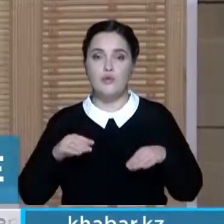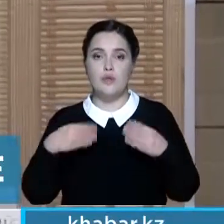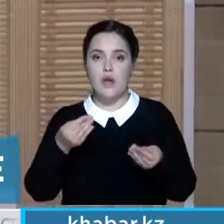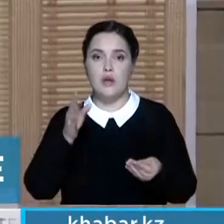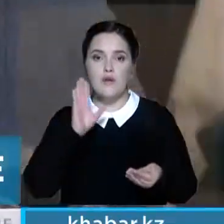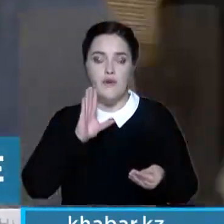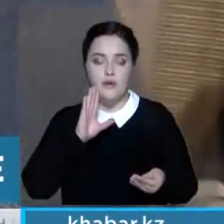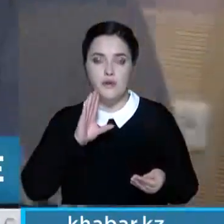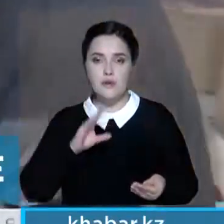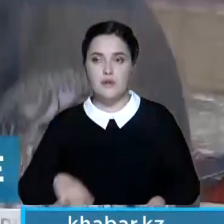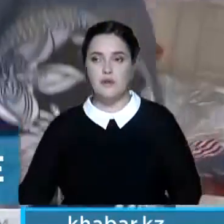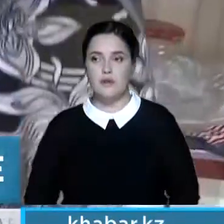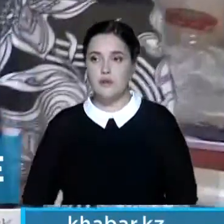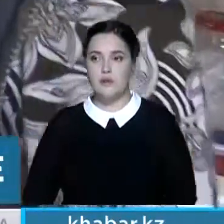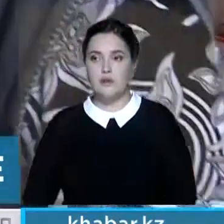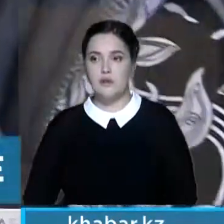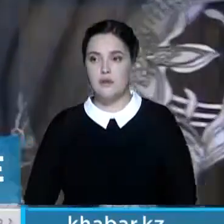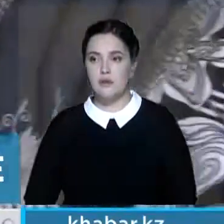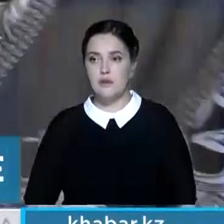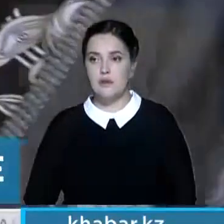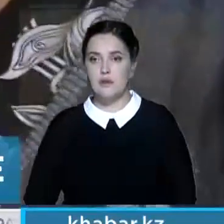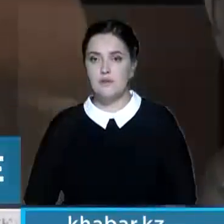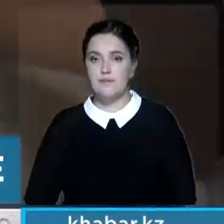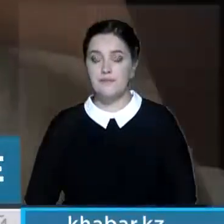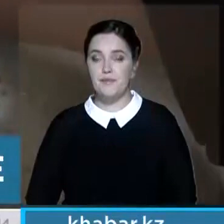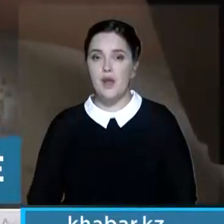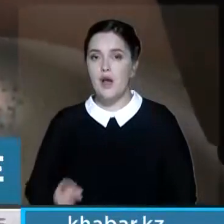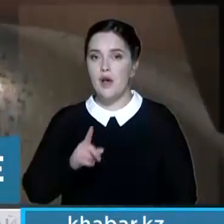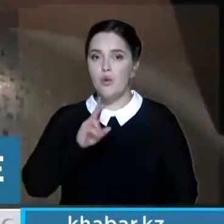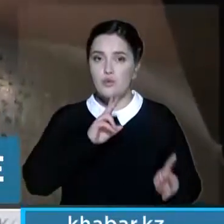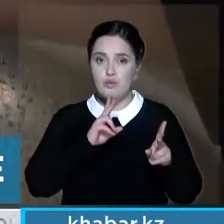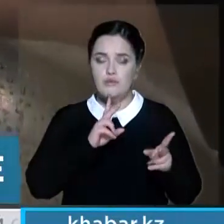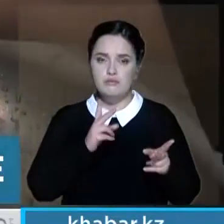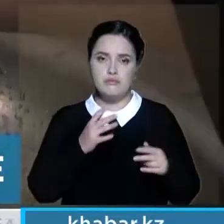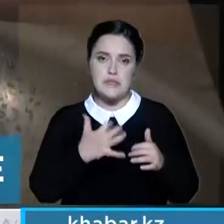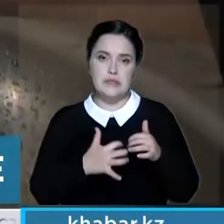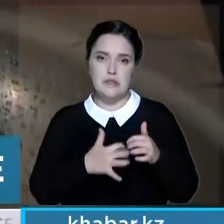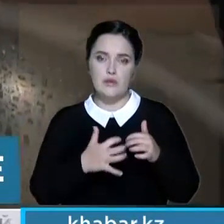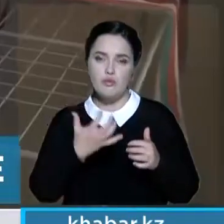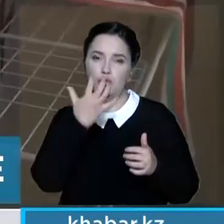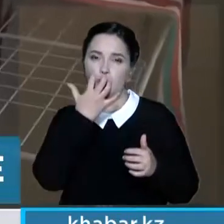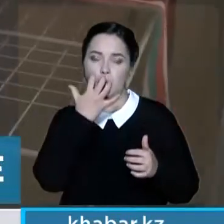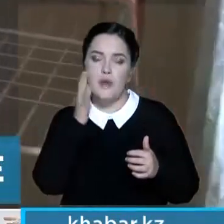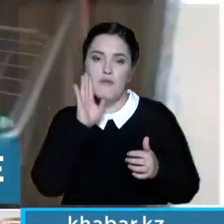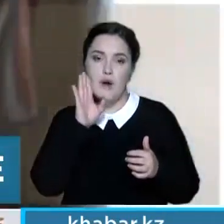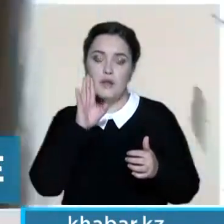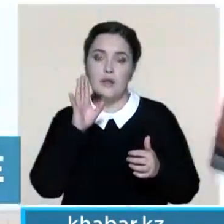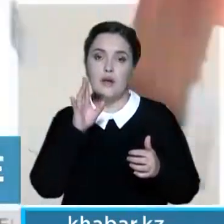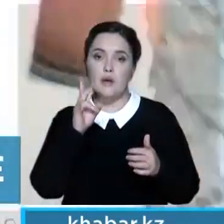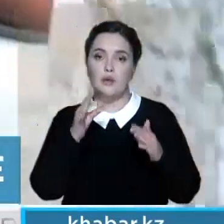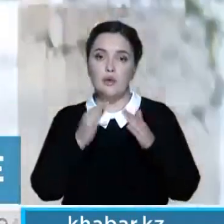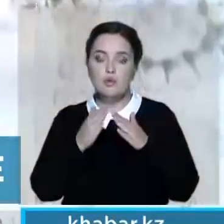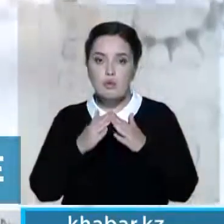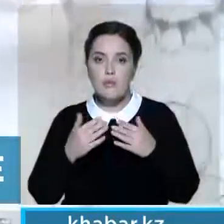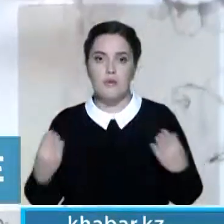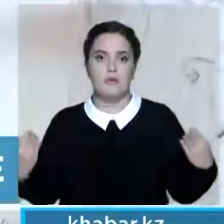и не горячую. Ну, на кухне теплая молочная вода, вот пощупайте. Давайте. Вот так вот. Но ходить сейчас дома